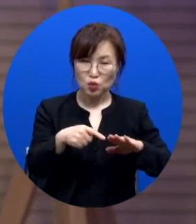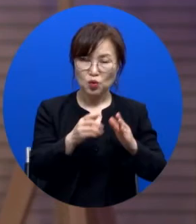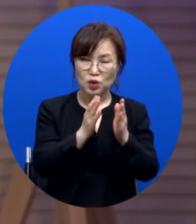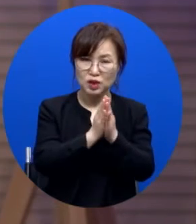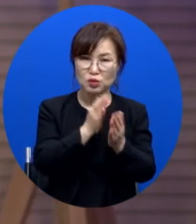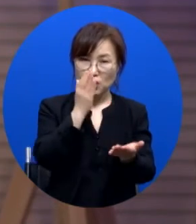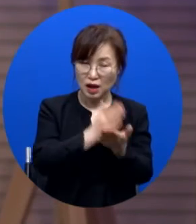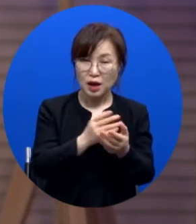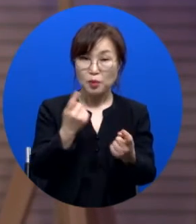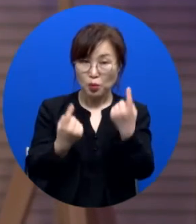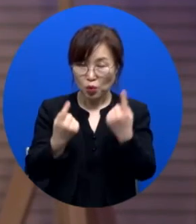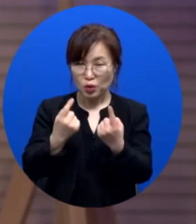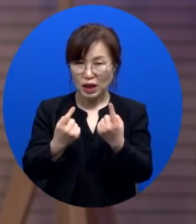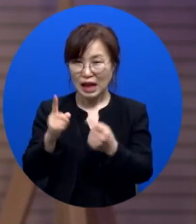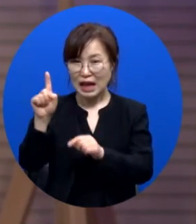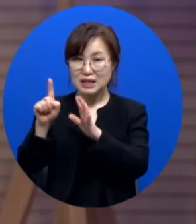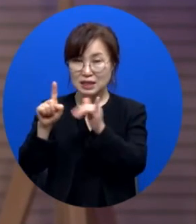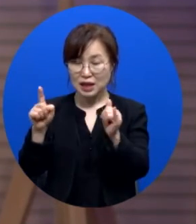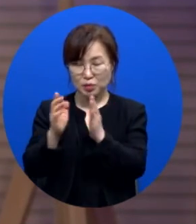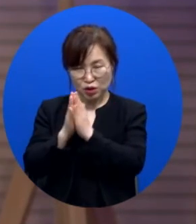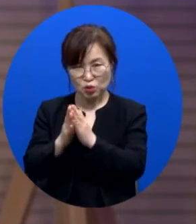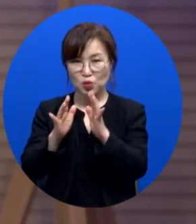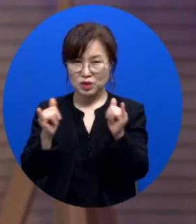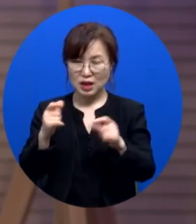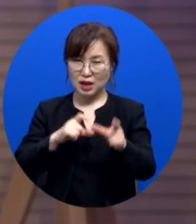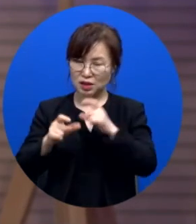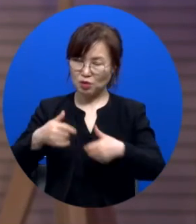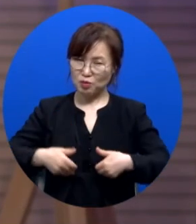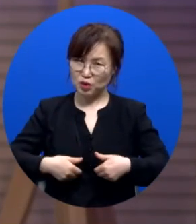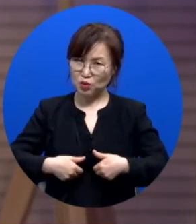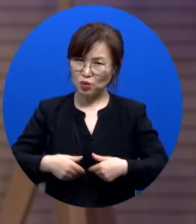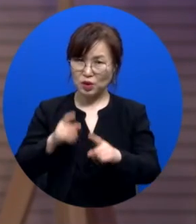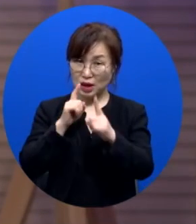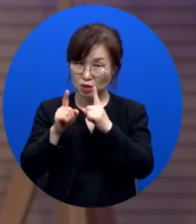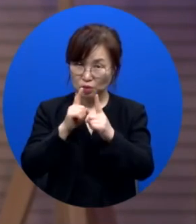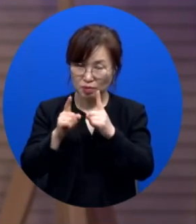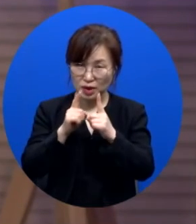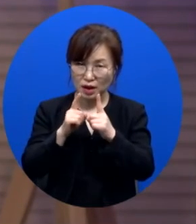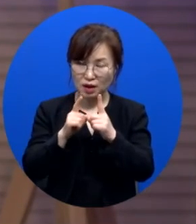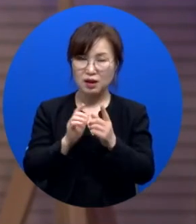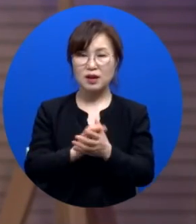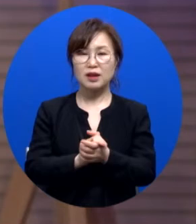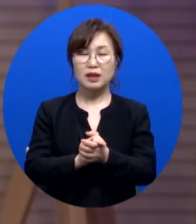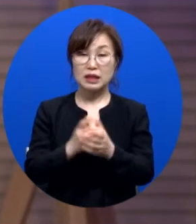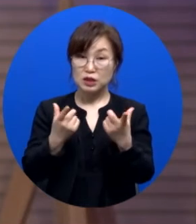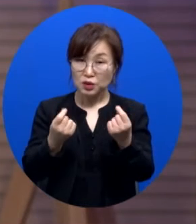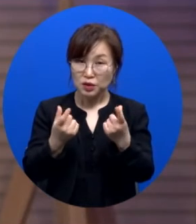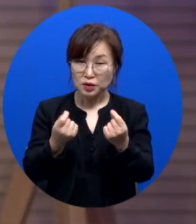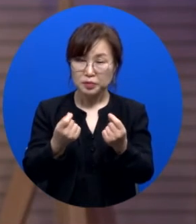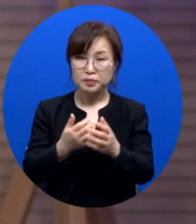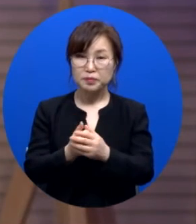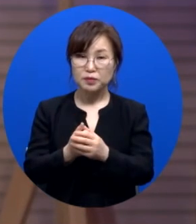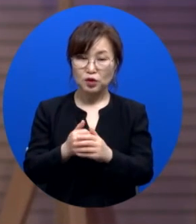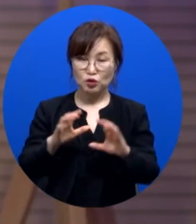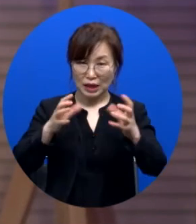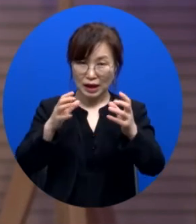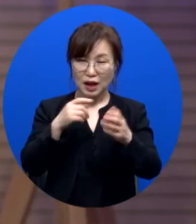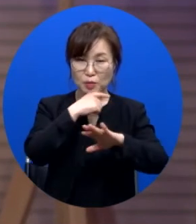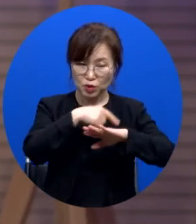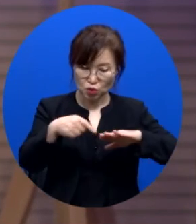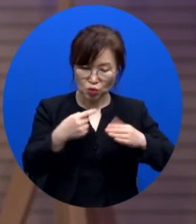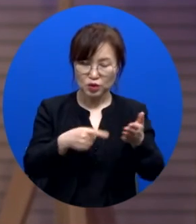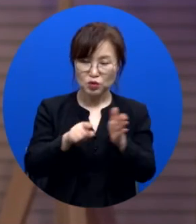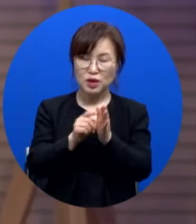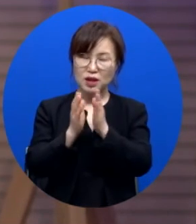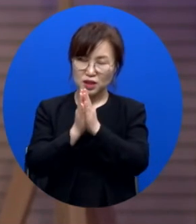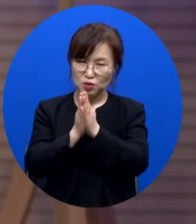조국 스코틀랜드를 주옵소서 그렇지 않으면 돼 생명을 거두어 가시옵소서 라고 기도했던 것처럼 우리도 나라와 민족을 위해